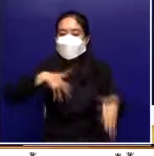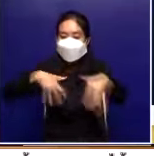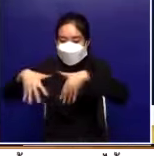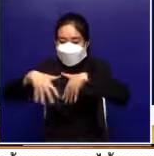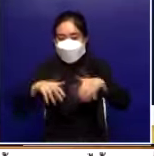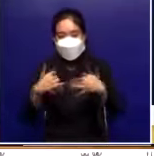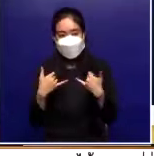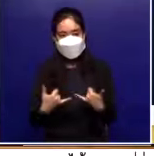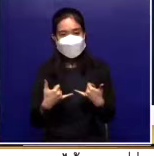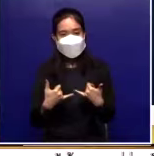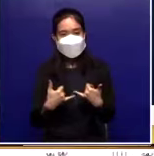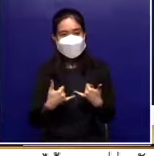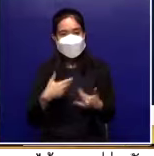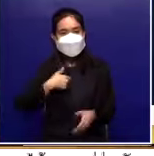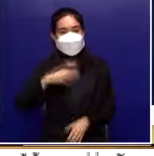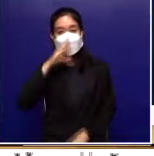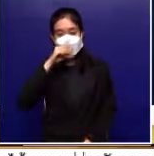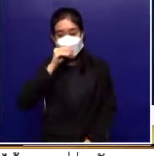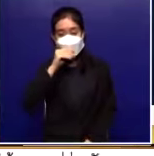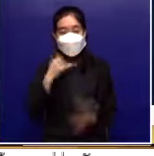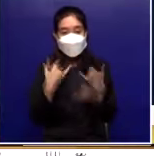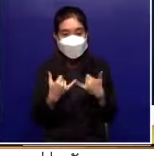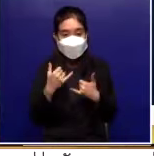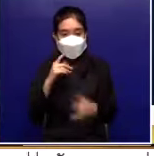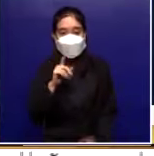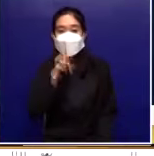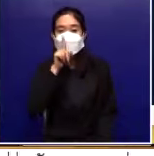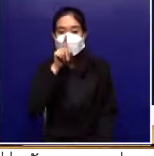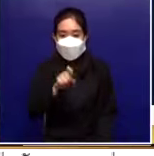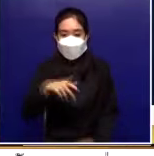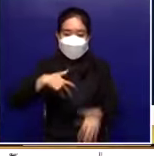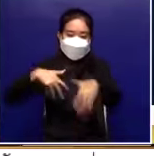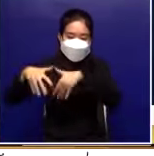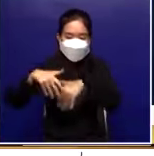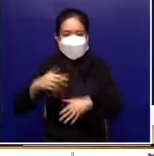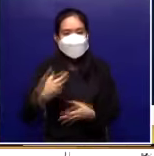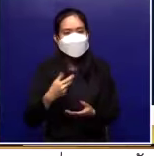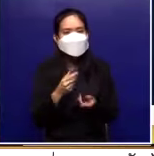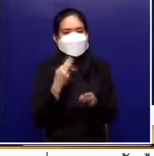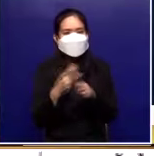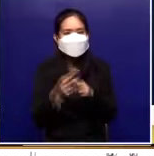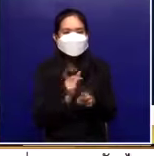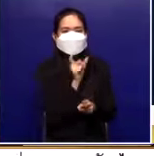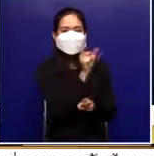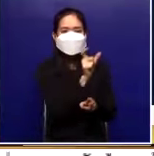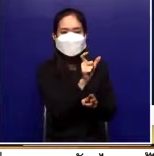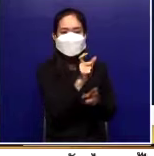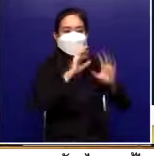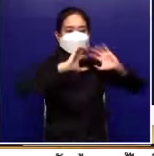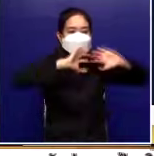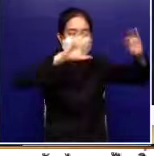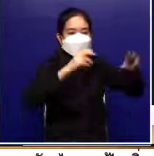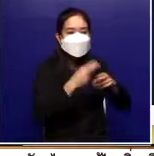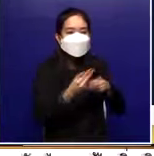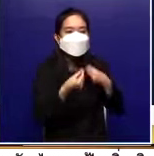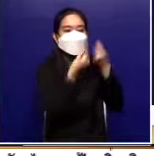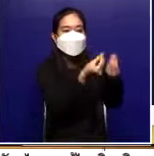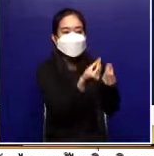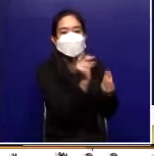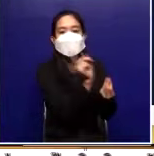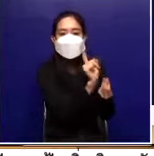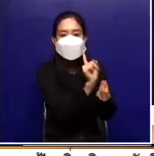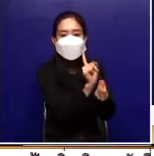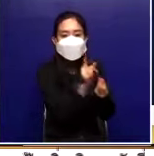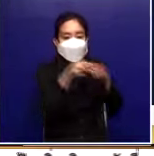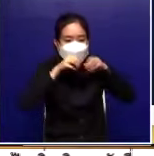งทรัพย์อยู่ทางบ้านครับว่าท่านจะให้ฉายานายกรัฐมนตรีและรัฐบาลชุดนี้ว่าอย่างไรช่วยกันโพสต์เข้า